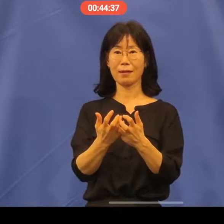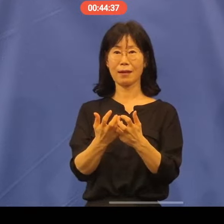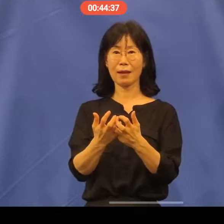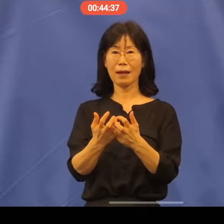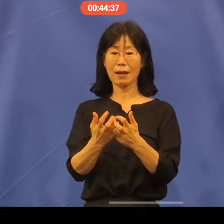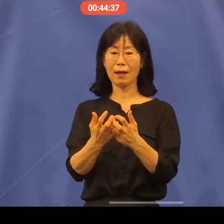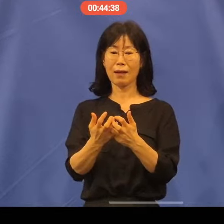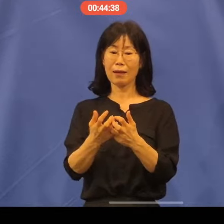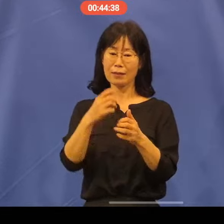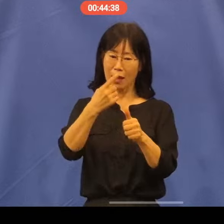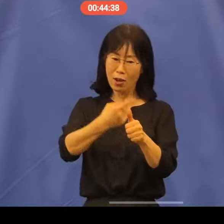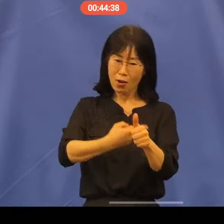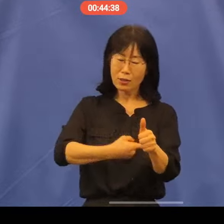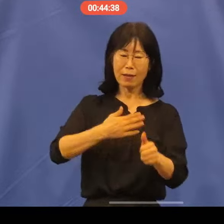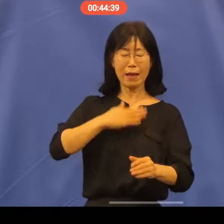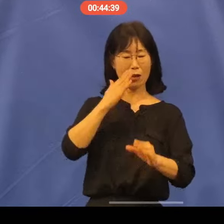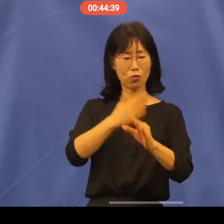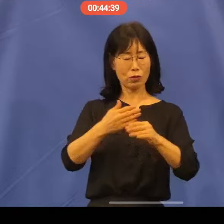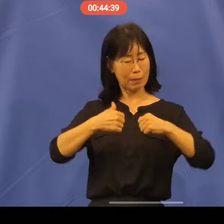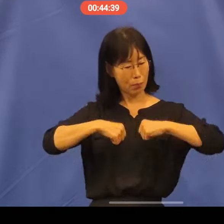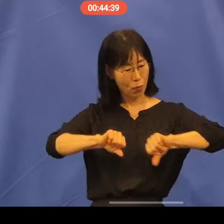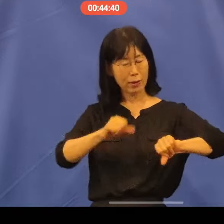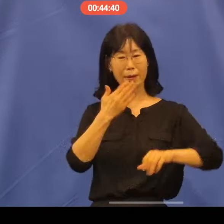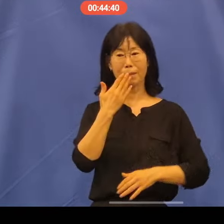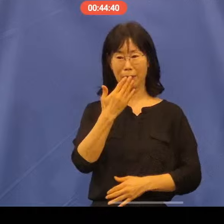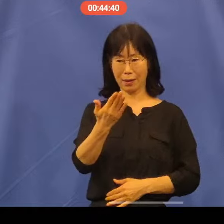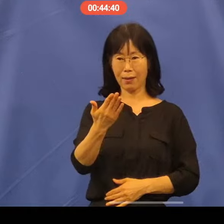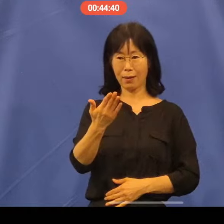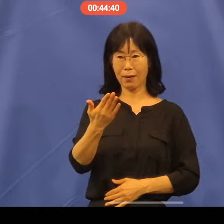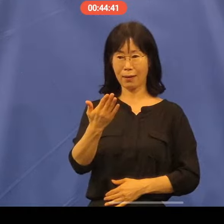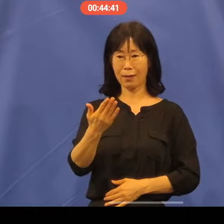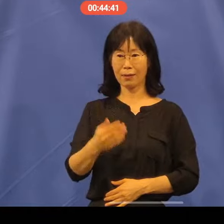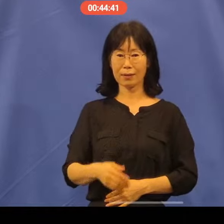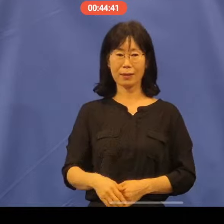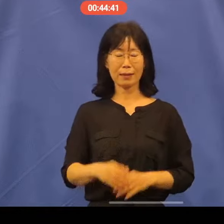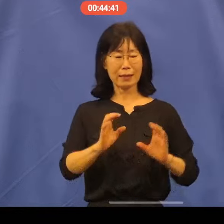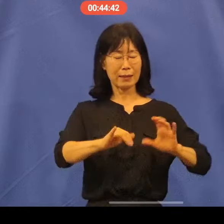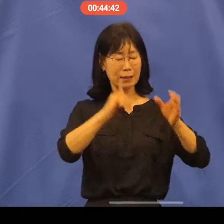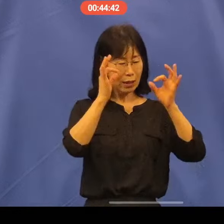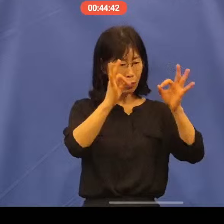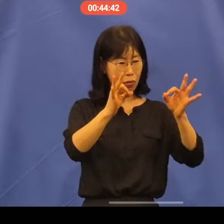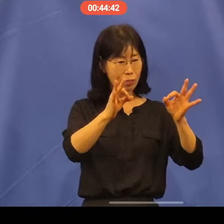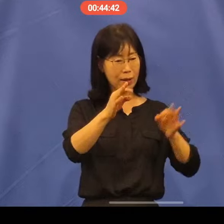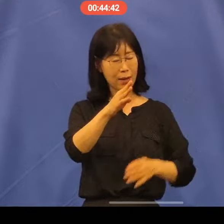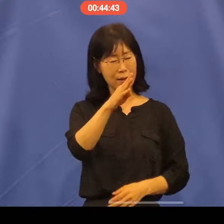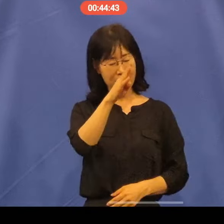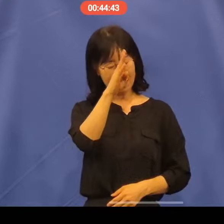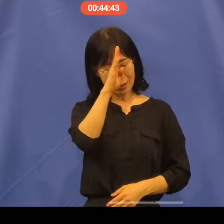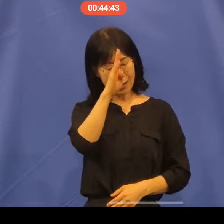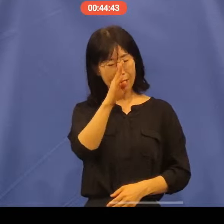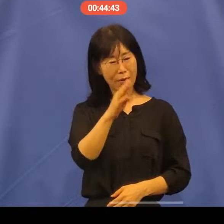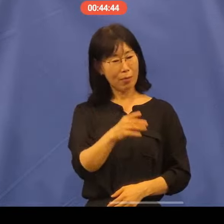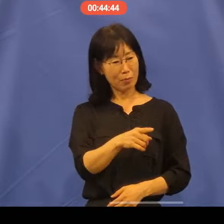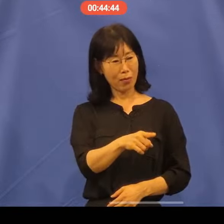존재는 잊어버리는 거예요. 오늘 여러분, 이 세상의 모든 질병들이 너무 나 중심적으로,